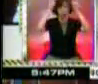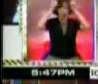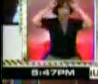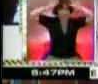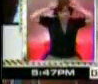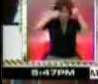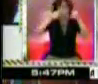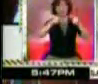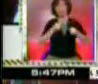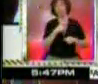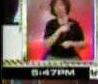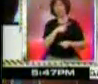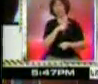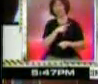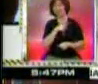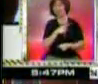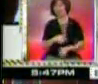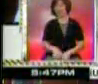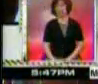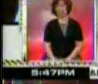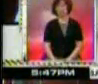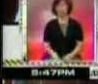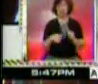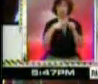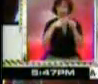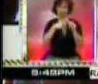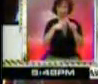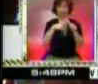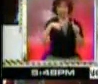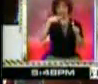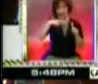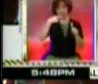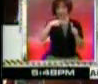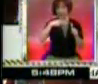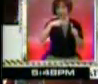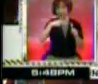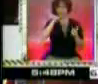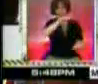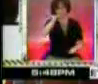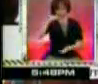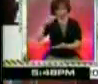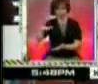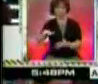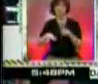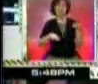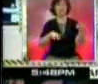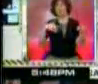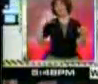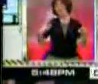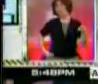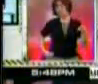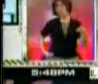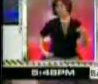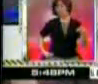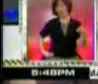to. Kapag kakahingi niya ng bigas doon, automatic extortion yon. Yeah. Kaya yung